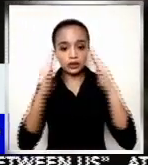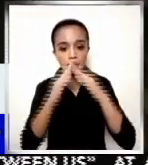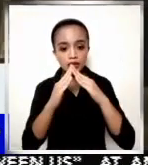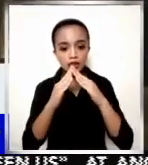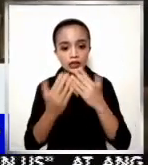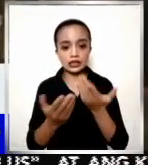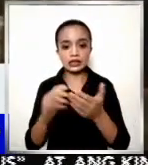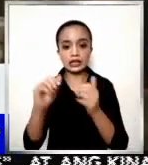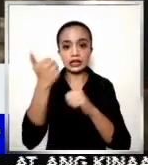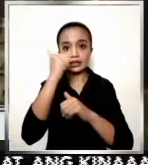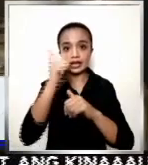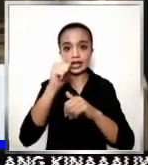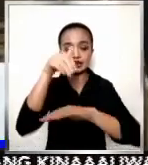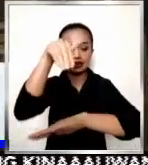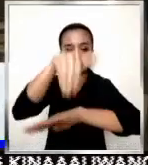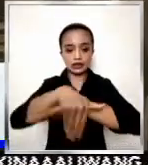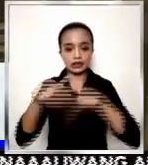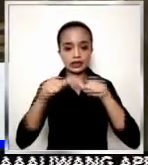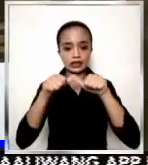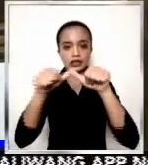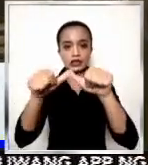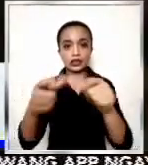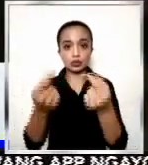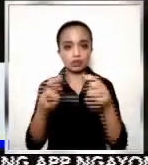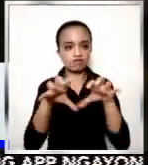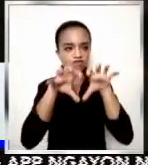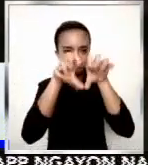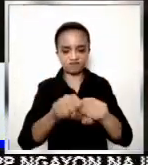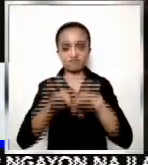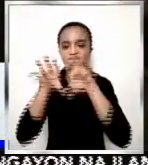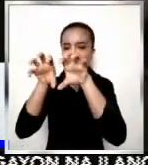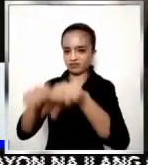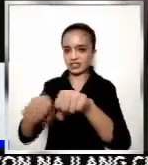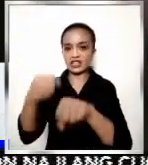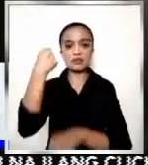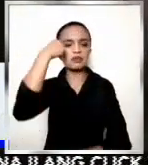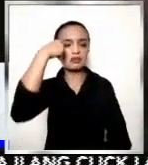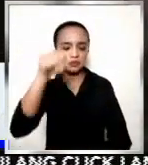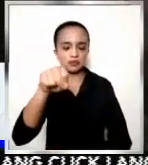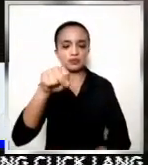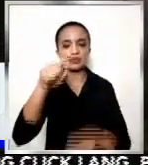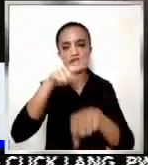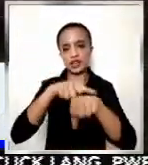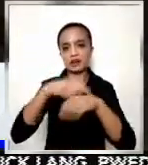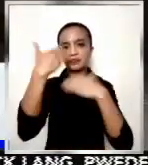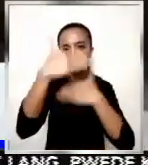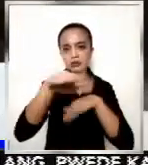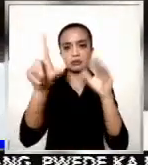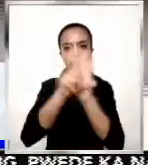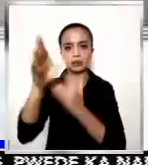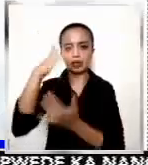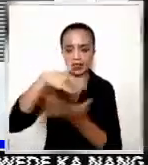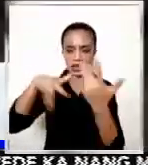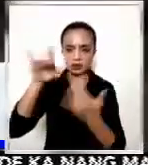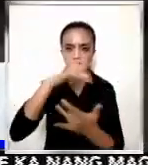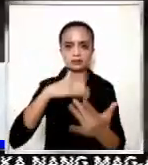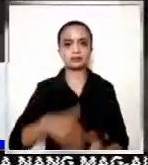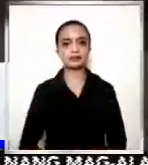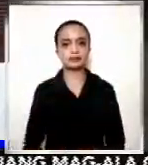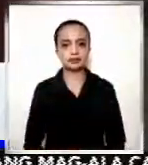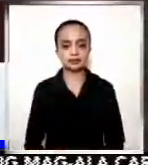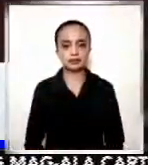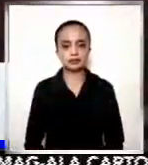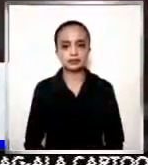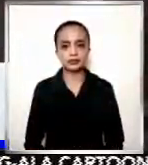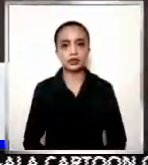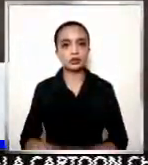ay hinuhuli na po natin para sa paglabag ng curfew hour. Hindi masalig kukulong? Hindi naman po, sir. Halos walang tao sa